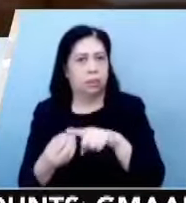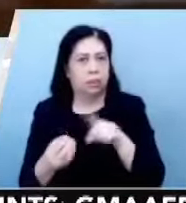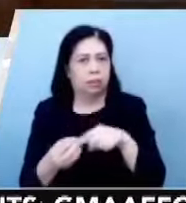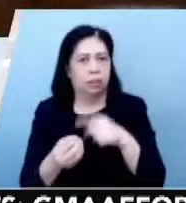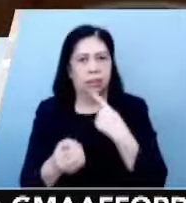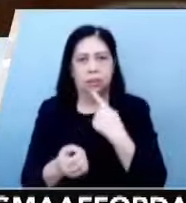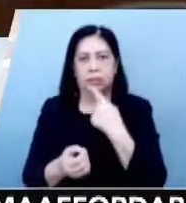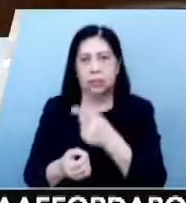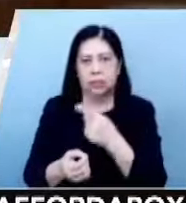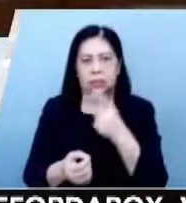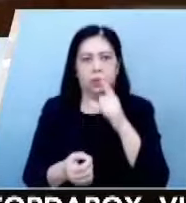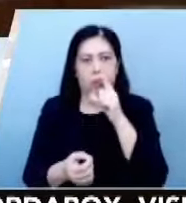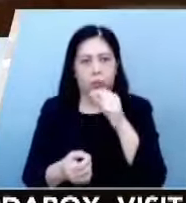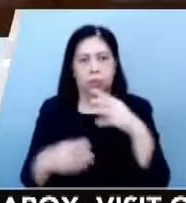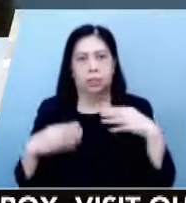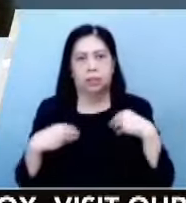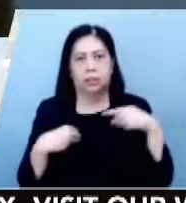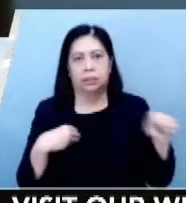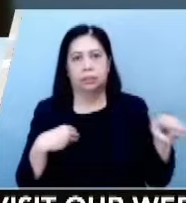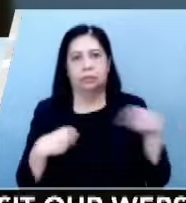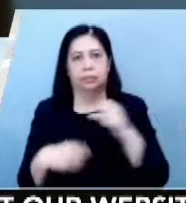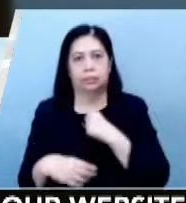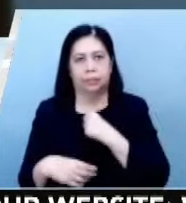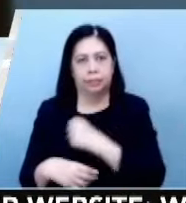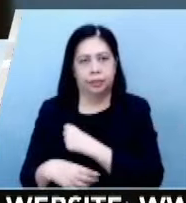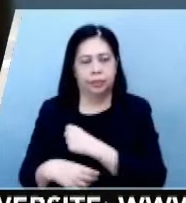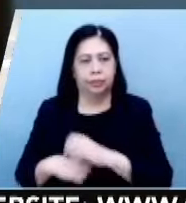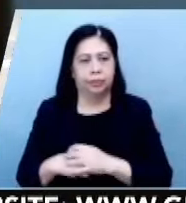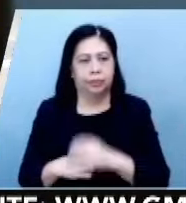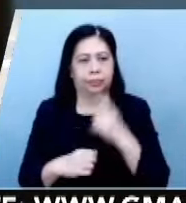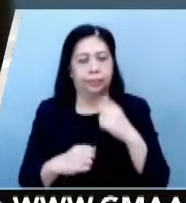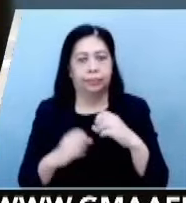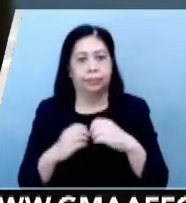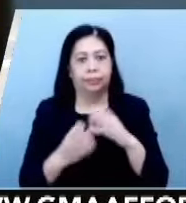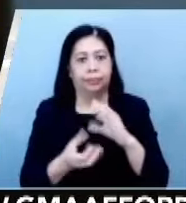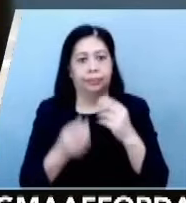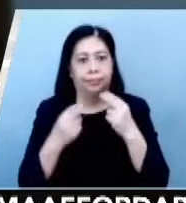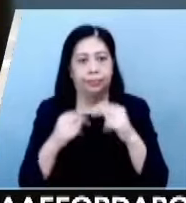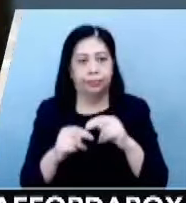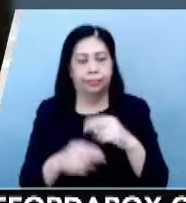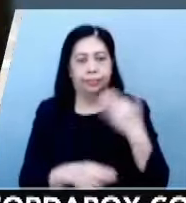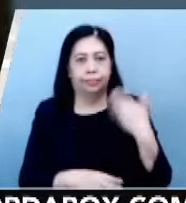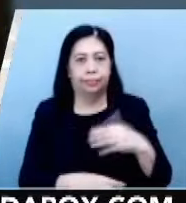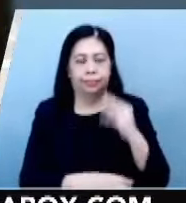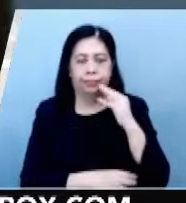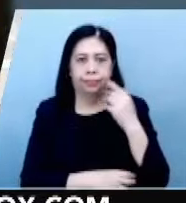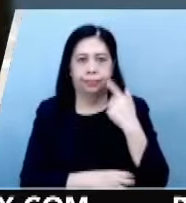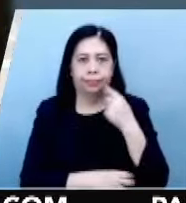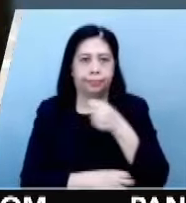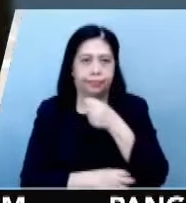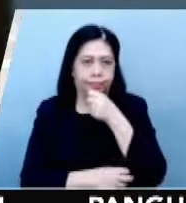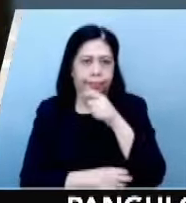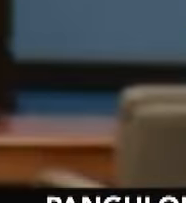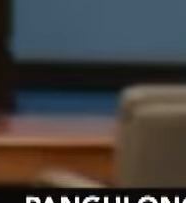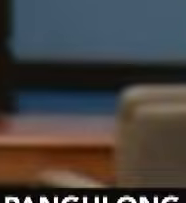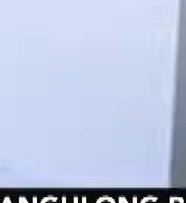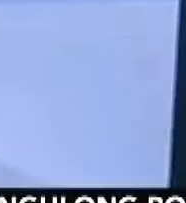sumbong na natanggap ng mga senador. Para sa GMA Integrated News, Mav Gonzalez, nakatutok, 24